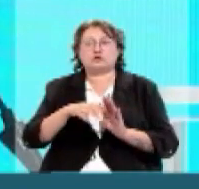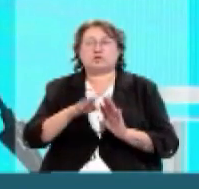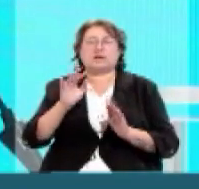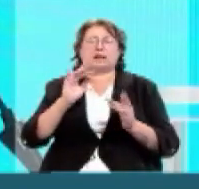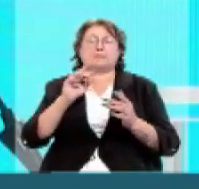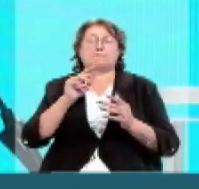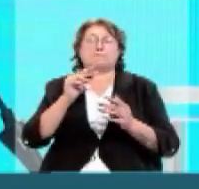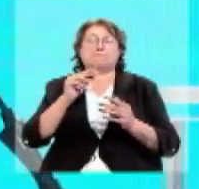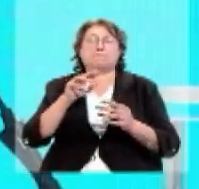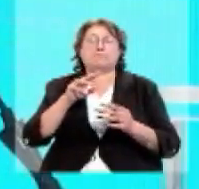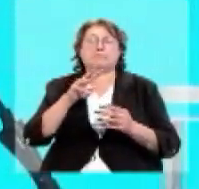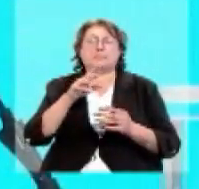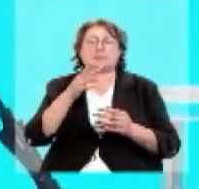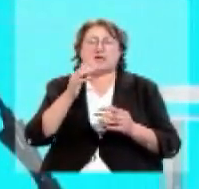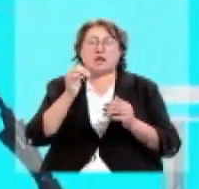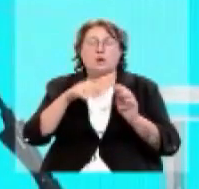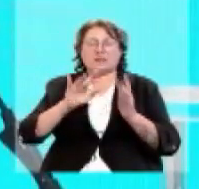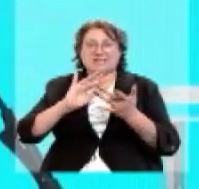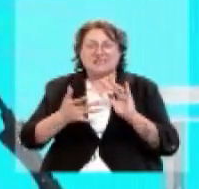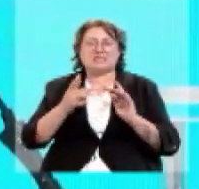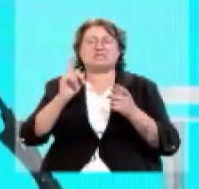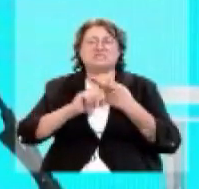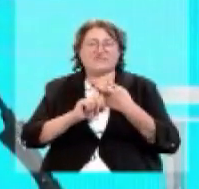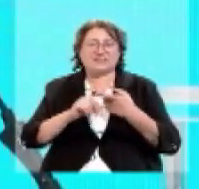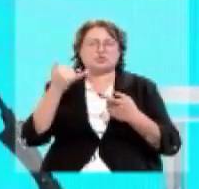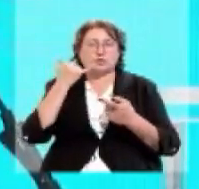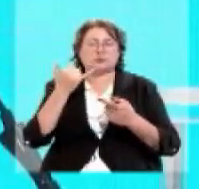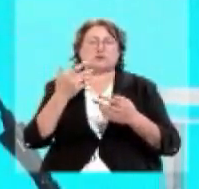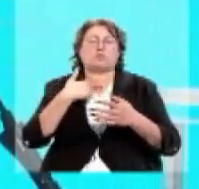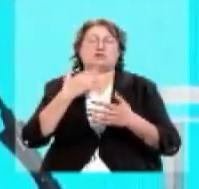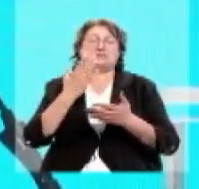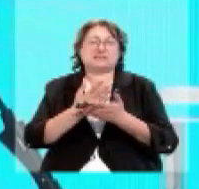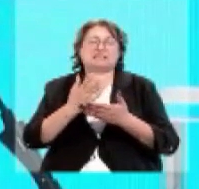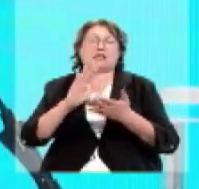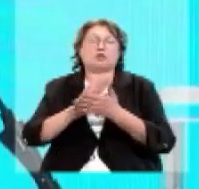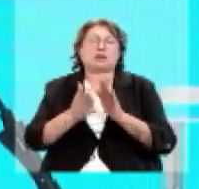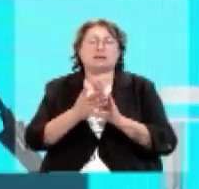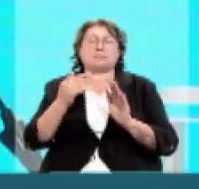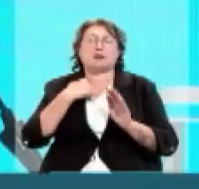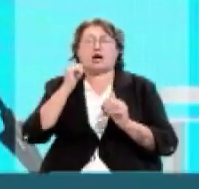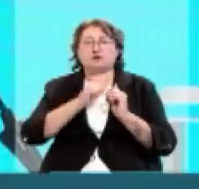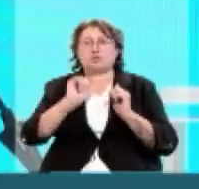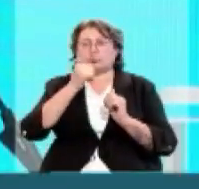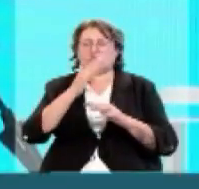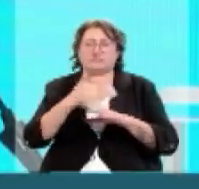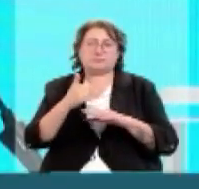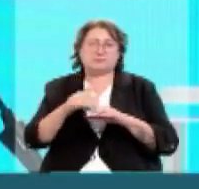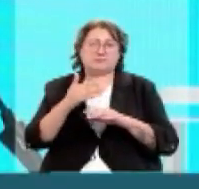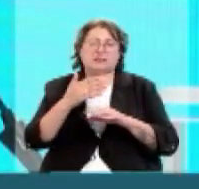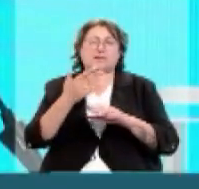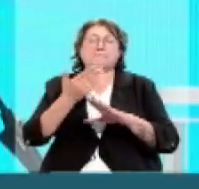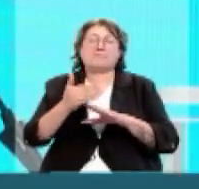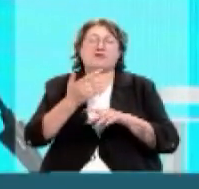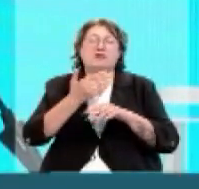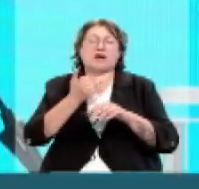Біз жақсарту үшін 3 жыл уақыт аралығында облыс бюджетінен миллиардтаған соманы бөліп отыратын боламыз. Қазақтелеком, Билайн желілерімен арнай